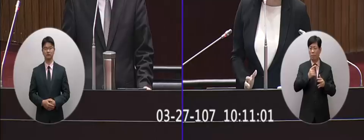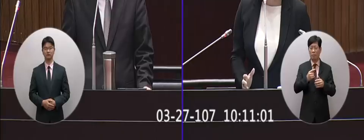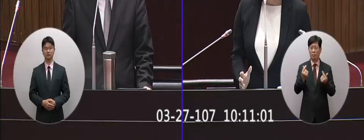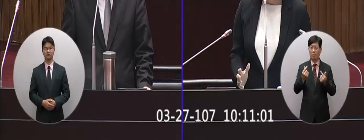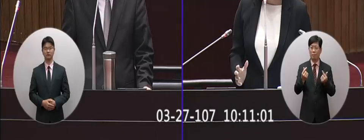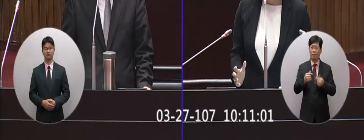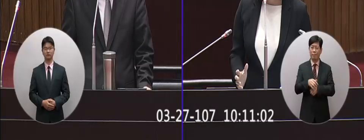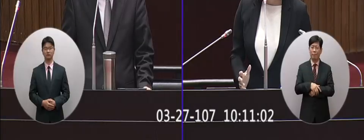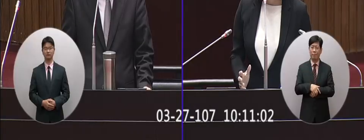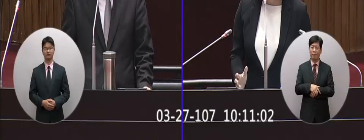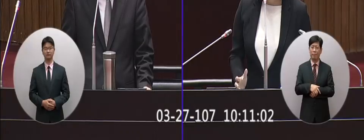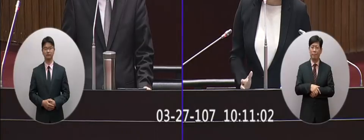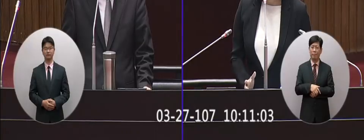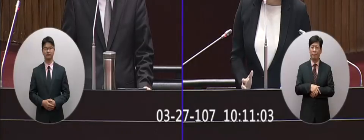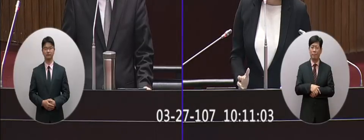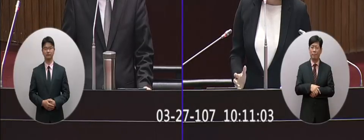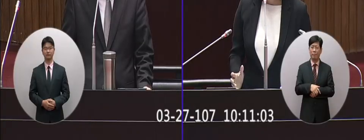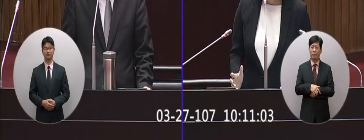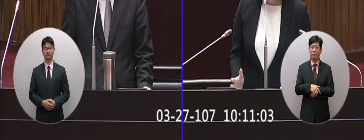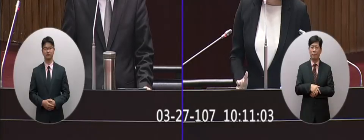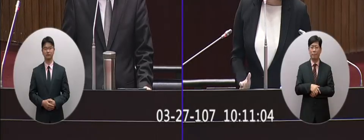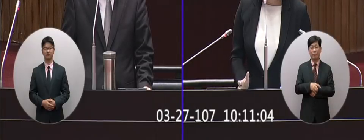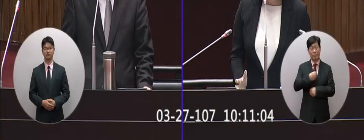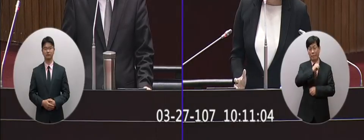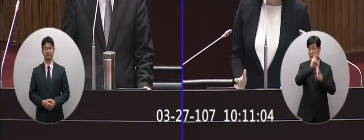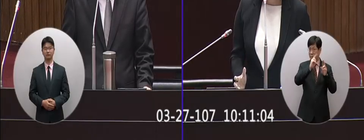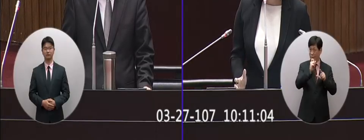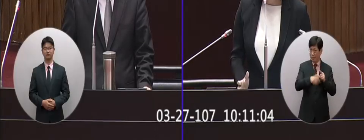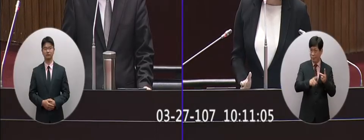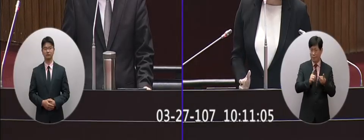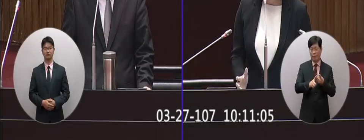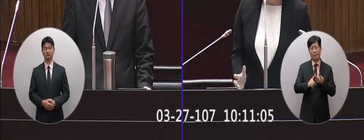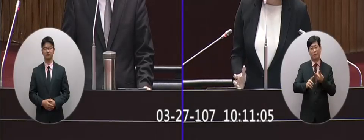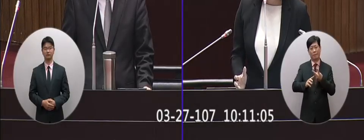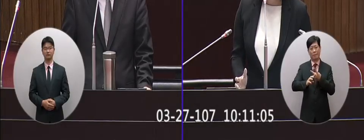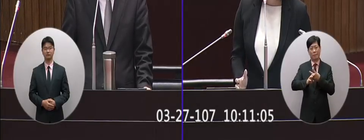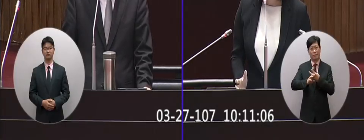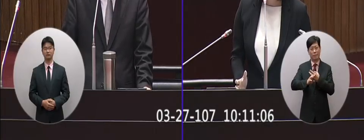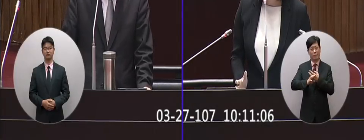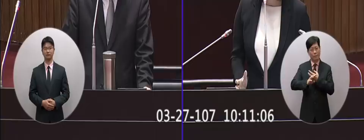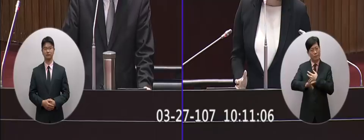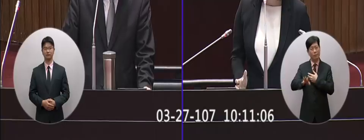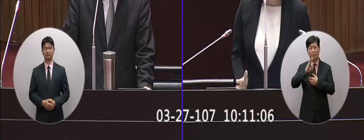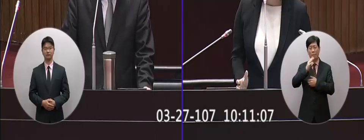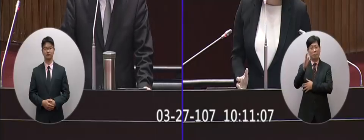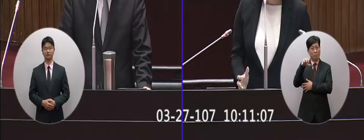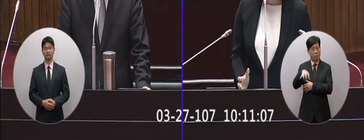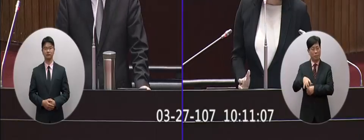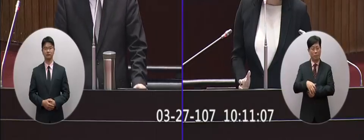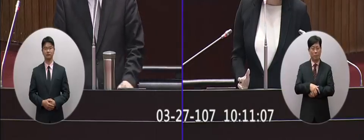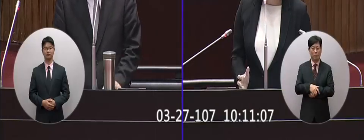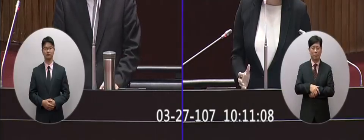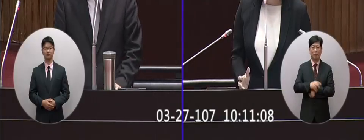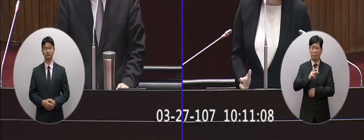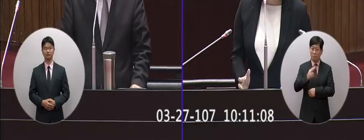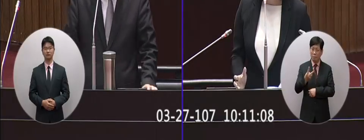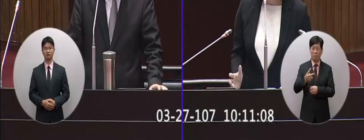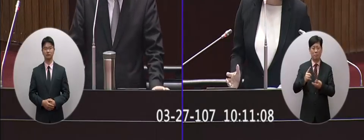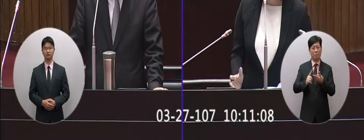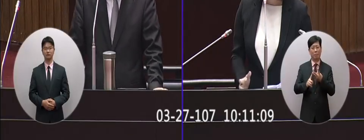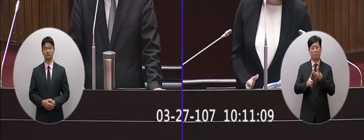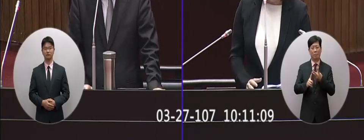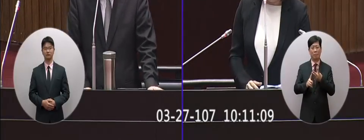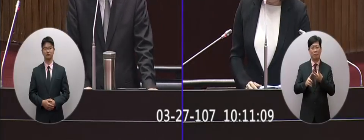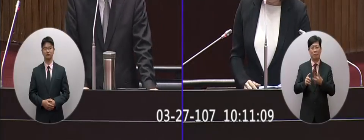不管是我们的台电也好，相关的单位也好，或者包